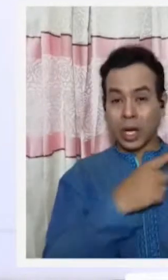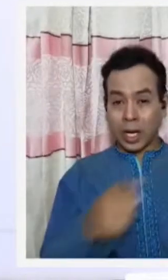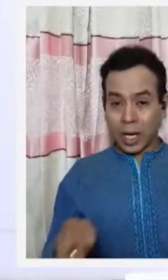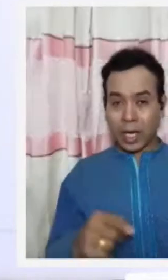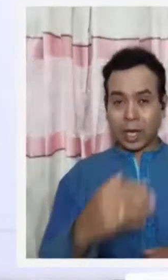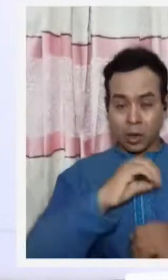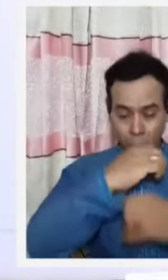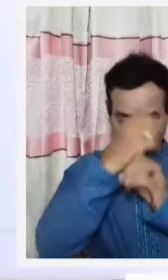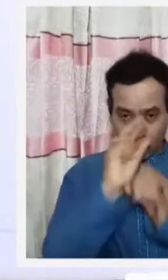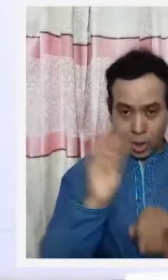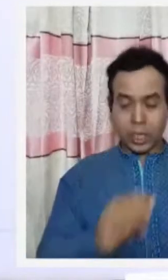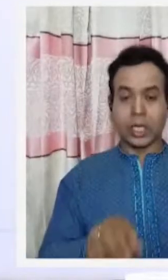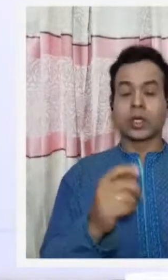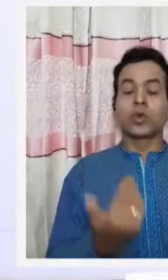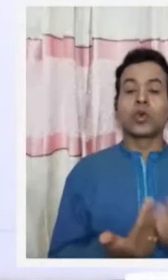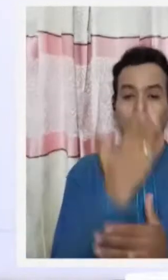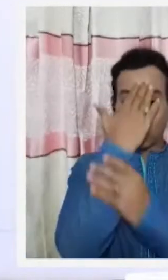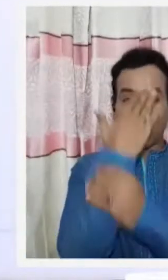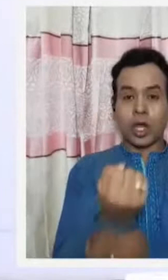শনাক্ত